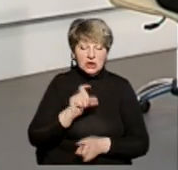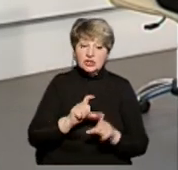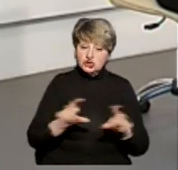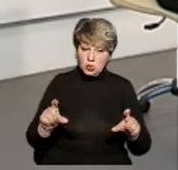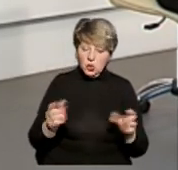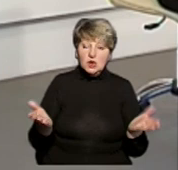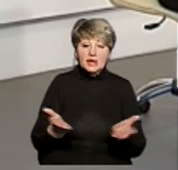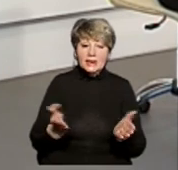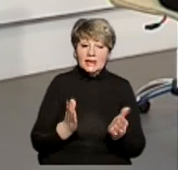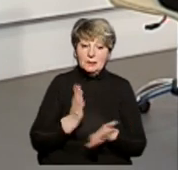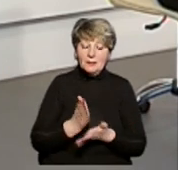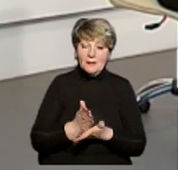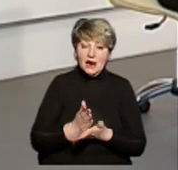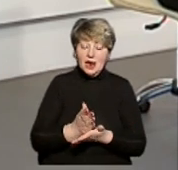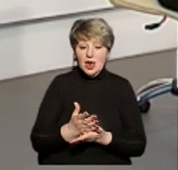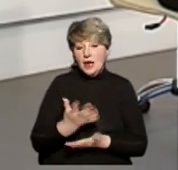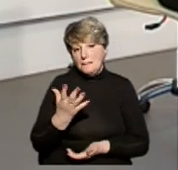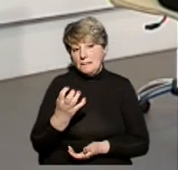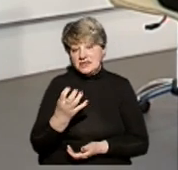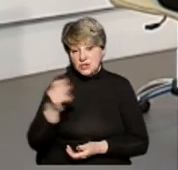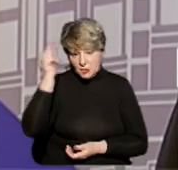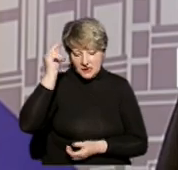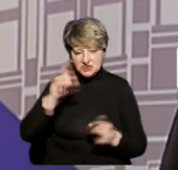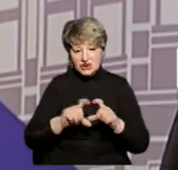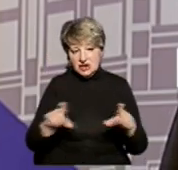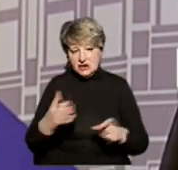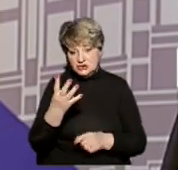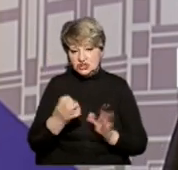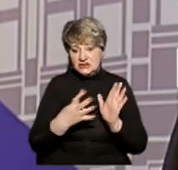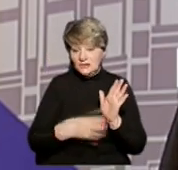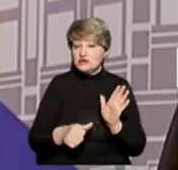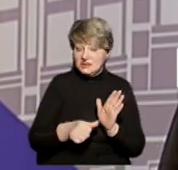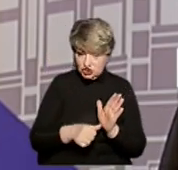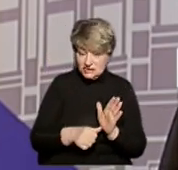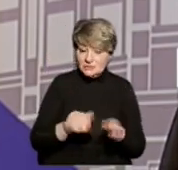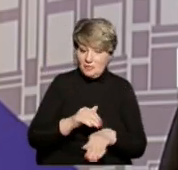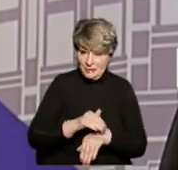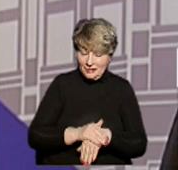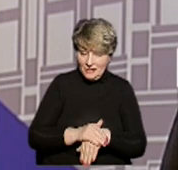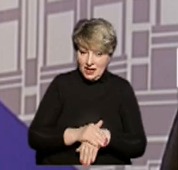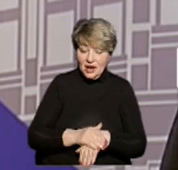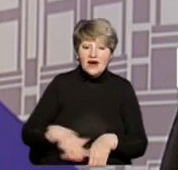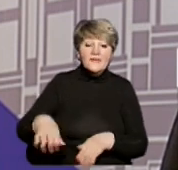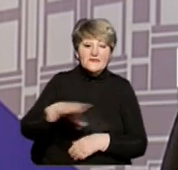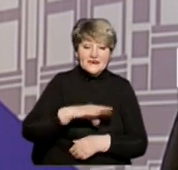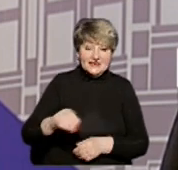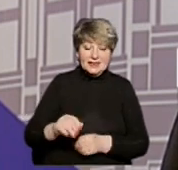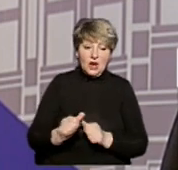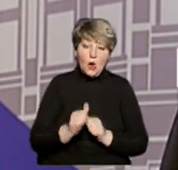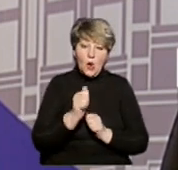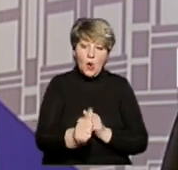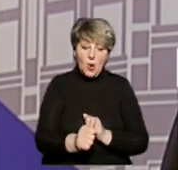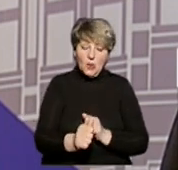школи, які мають першачкову школу, це майже 500 навчальних закладів, 496. Фактично, всі вони, окрім